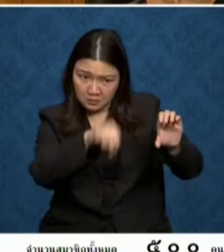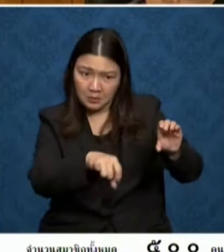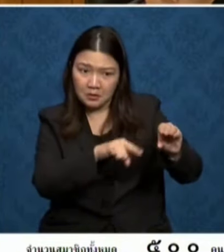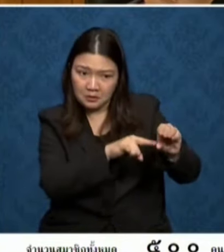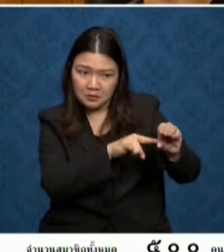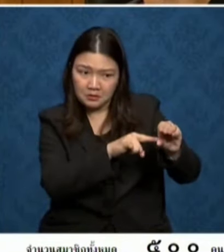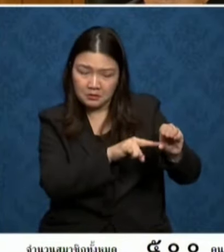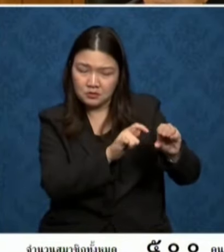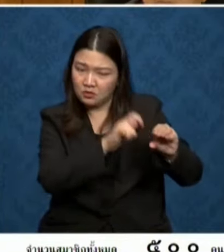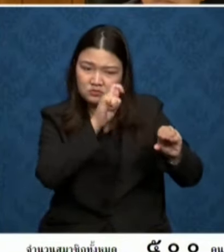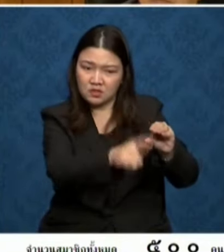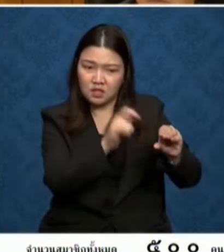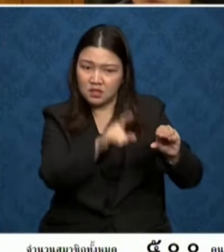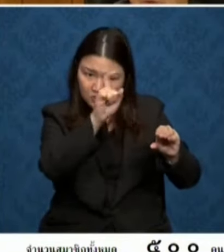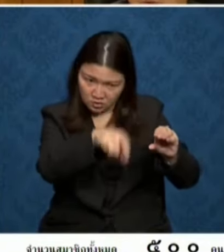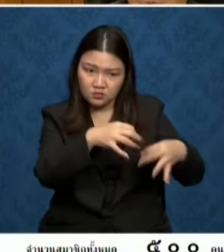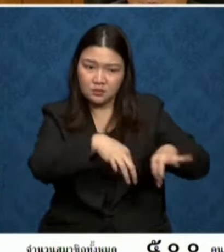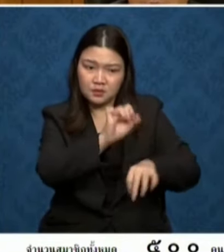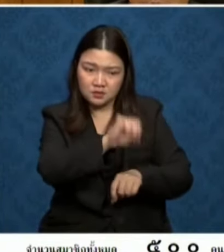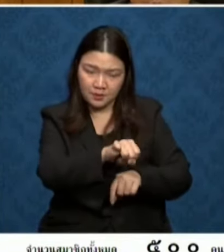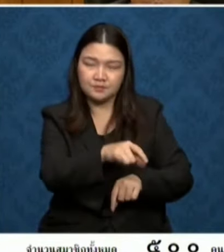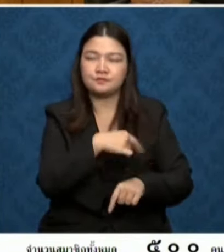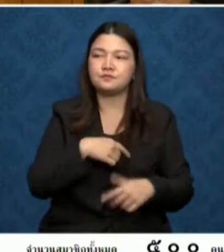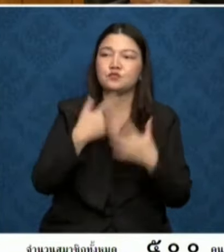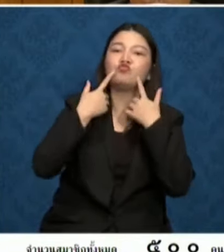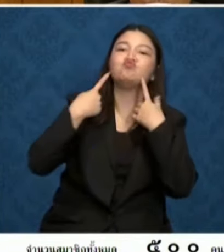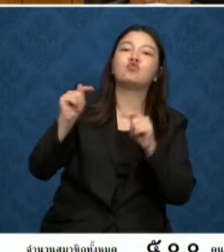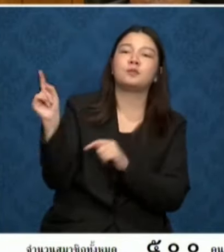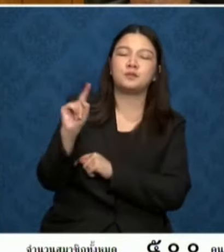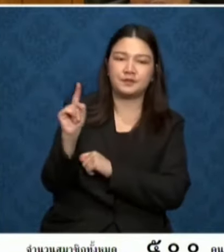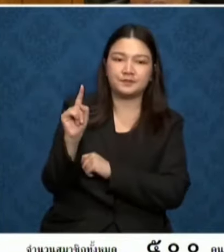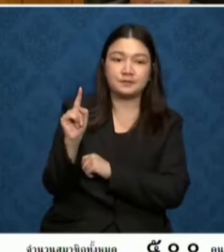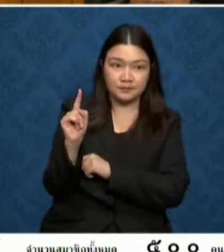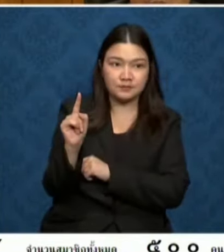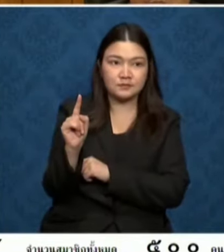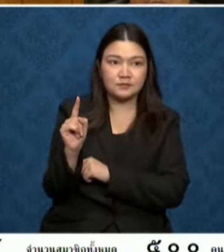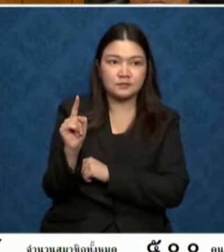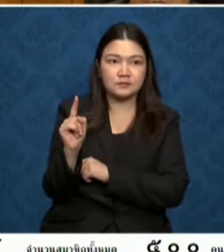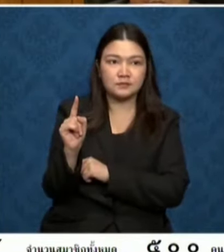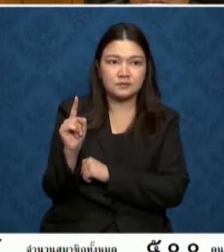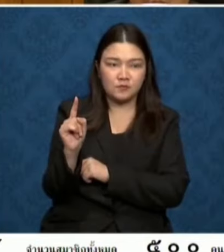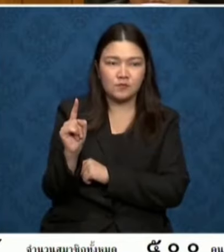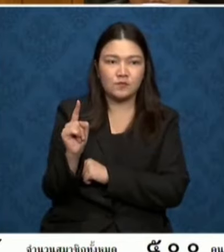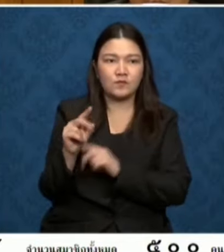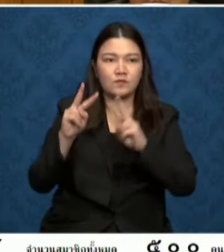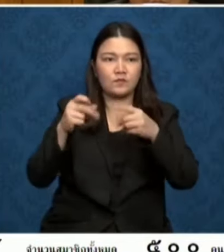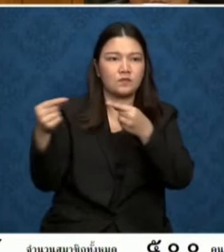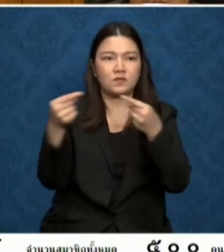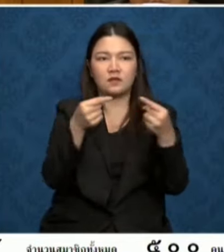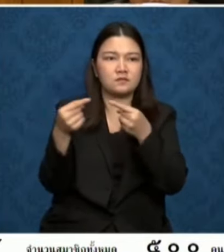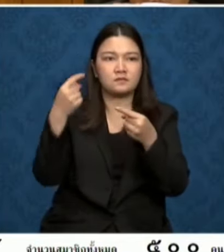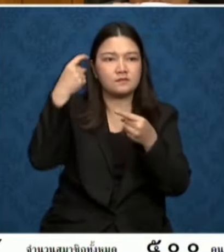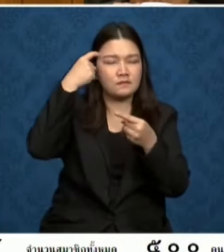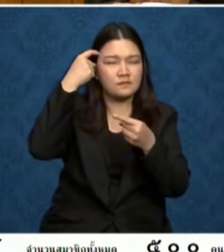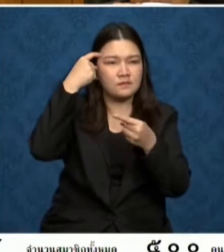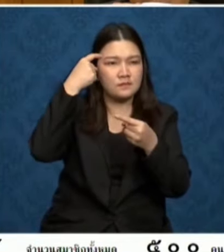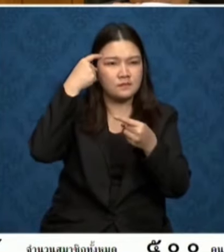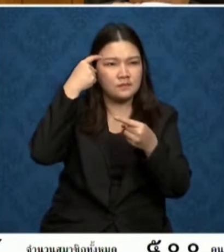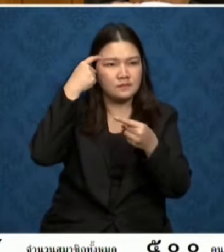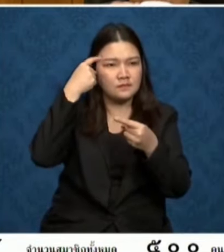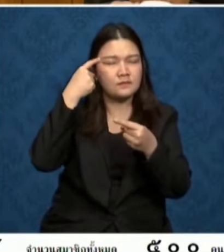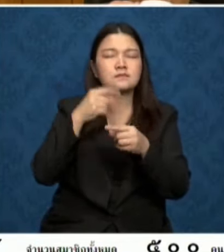ที่เหลืออยู่ในก้อนนี้ก็ได้รับคำตอบว่าสำหรับข้อพิพาทเนี่ยน่าจะสิ้นสุดใน